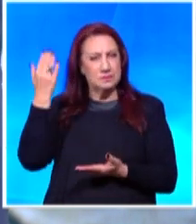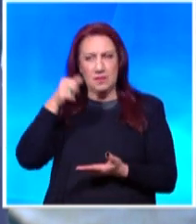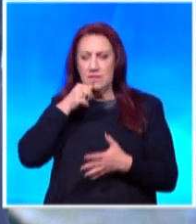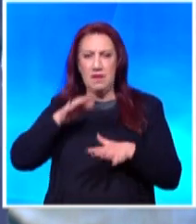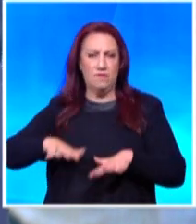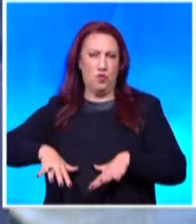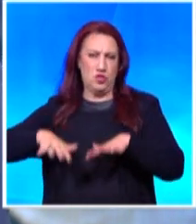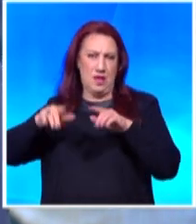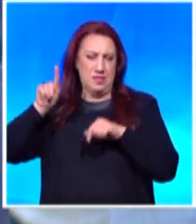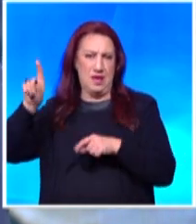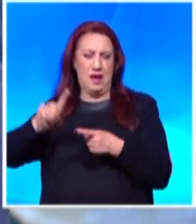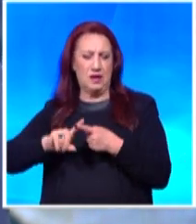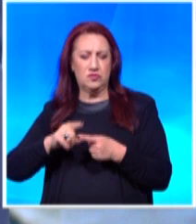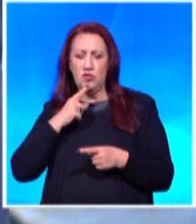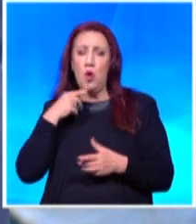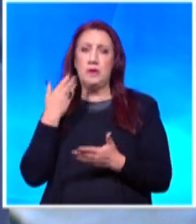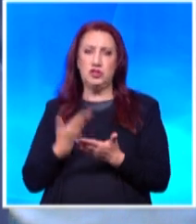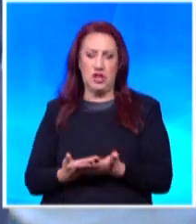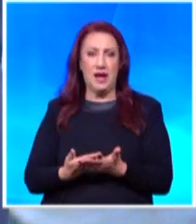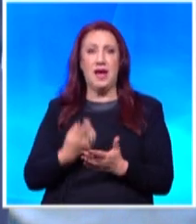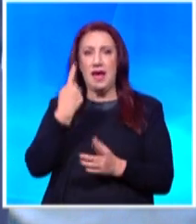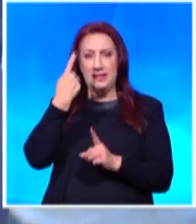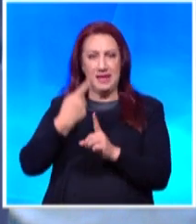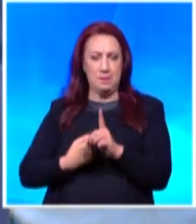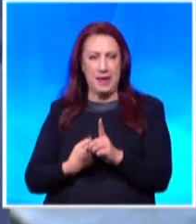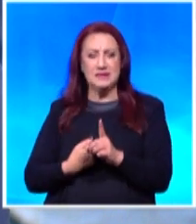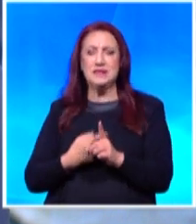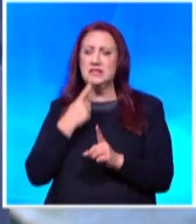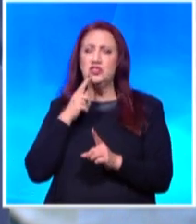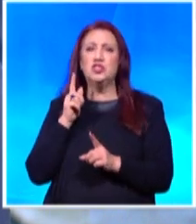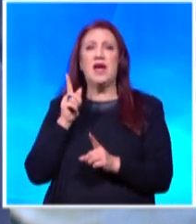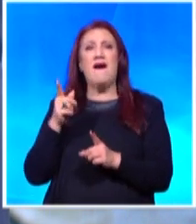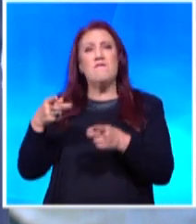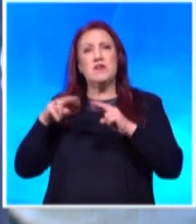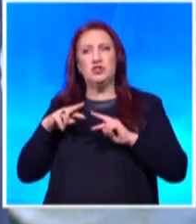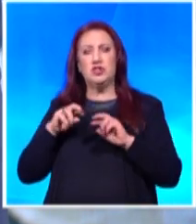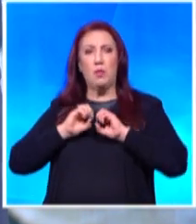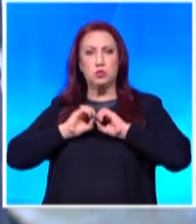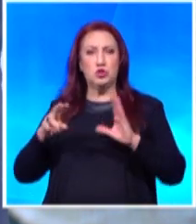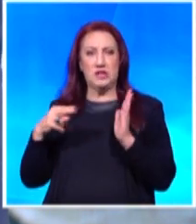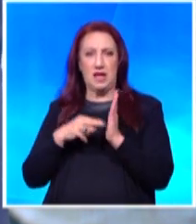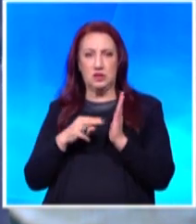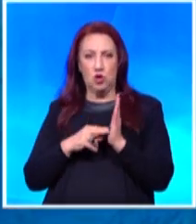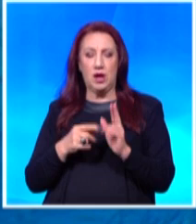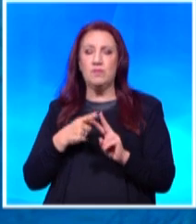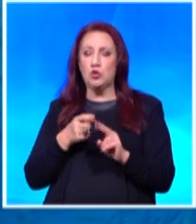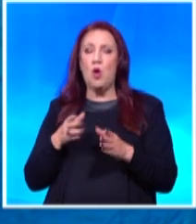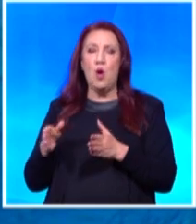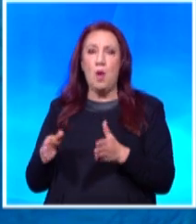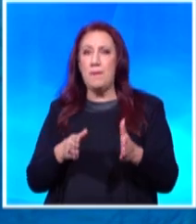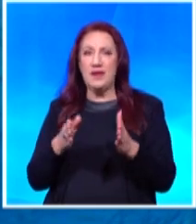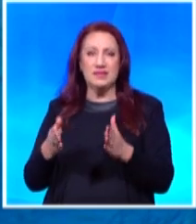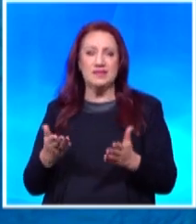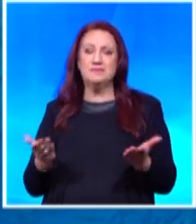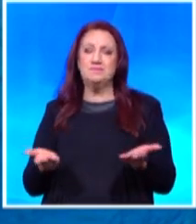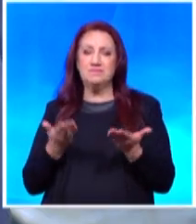ще възстановят тока, но инфраструктурата е една година поне. виждаме, че селото не е възстановено. Това ли очаква сега и